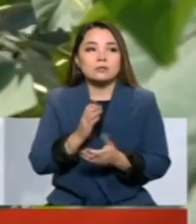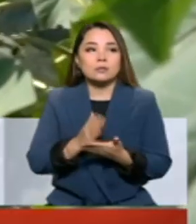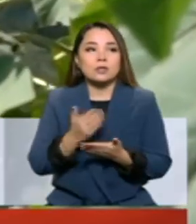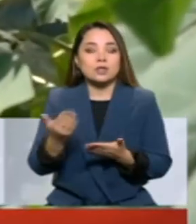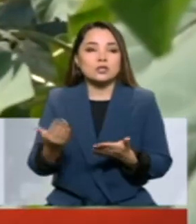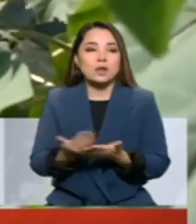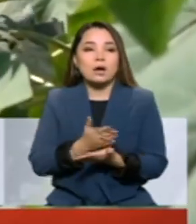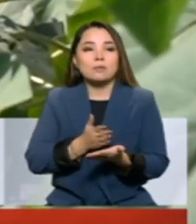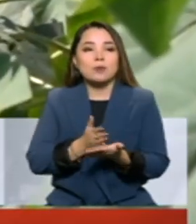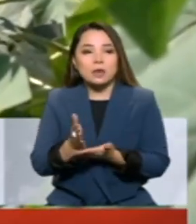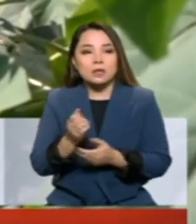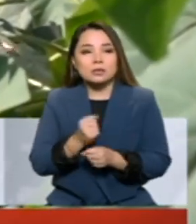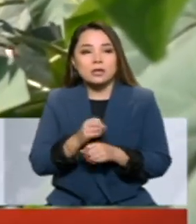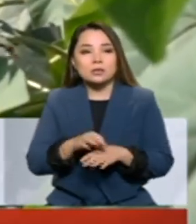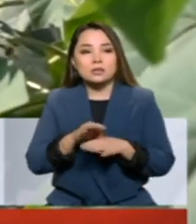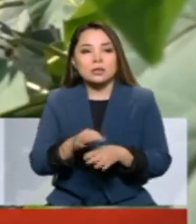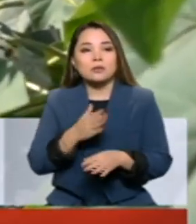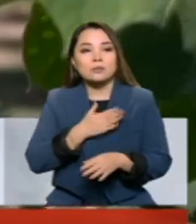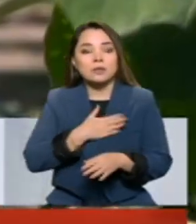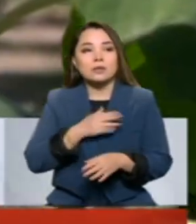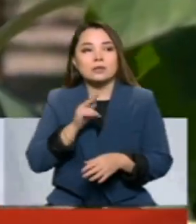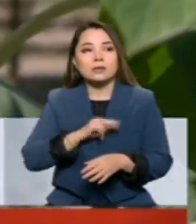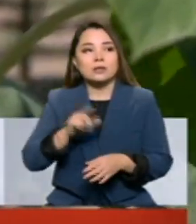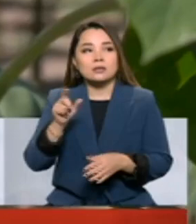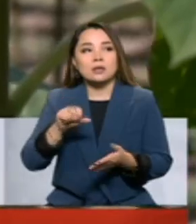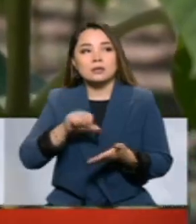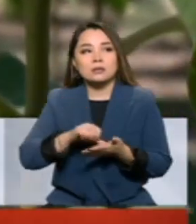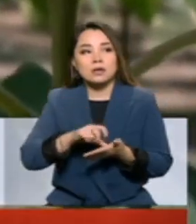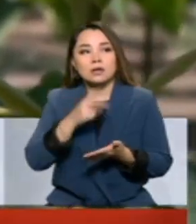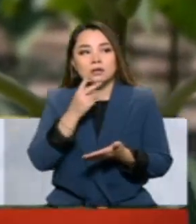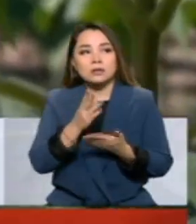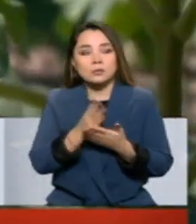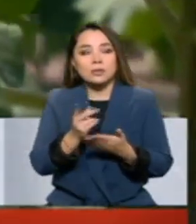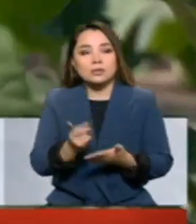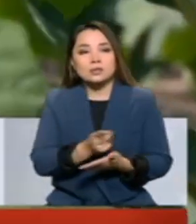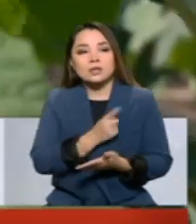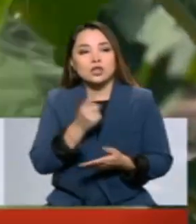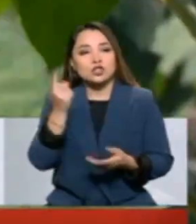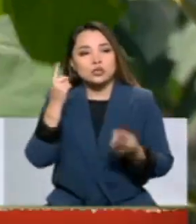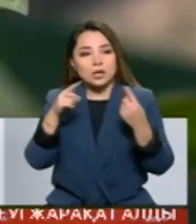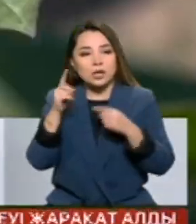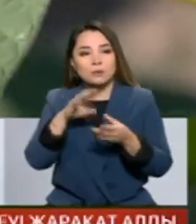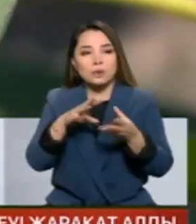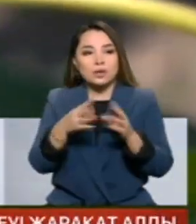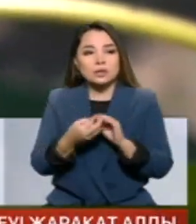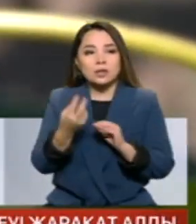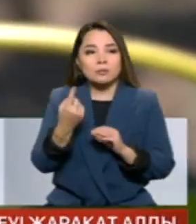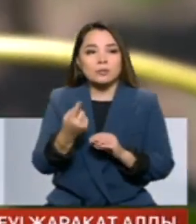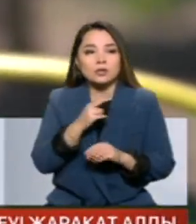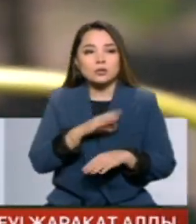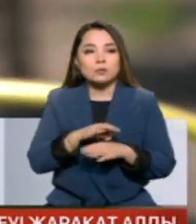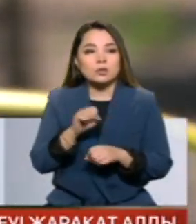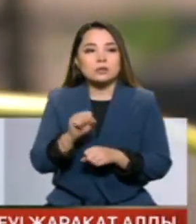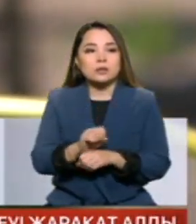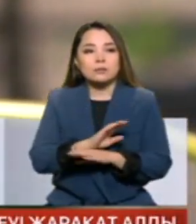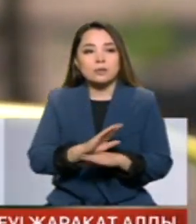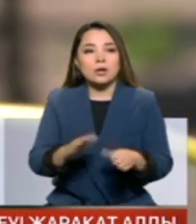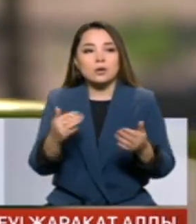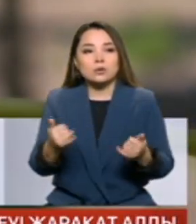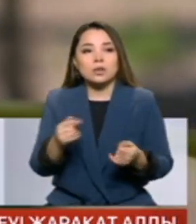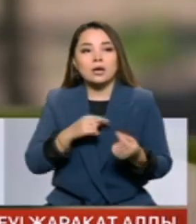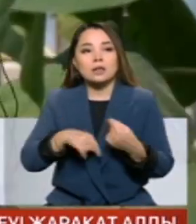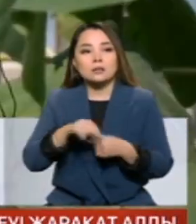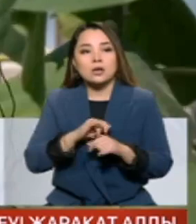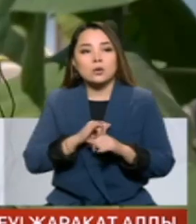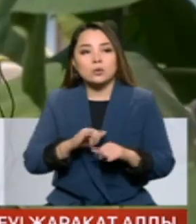Жаңа бағытқа бет бұруда біздің кейіпкер де қарап отырған жоқ. Ол шын шебердің шығармашылық ауқымы бір іспен шектелмеу керек дейді. Сондықтан